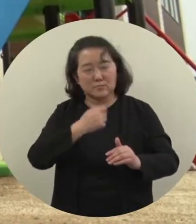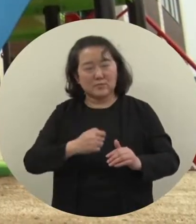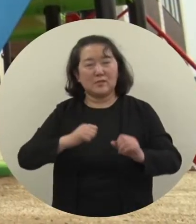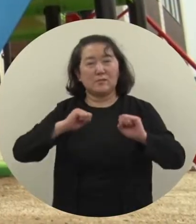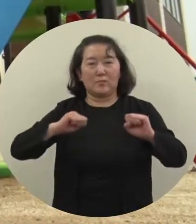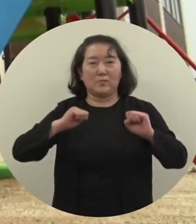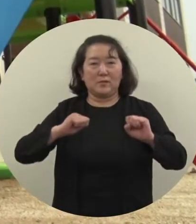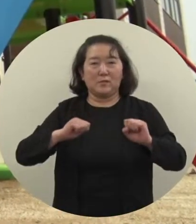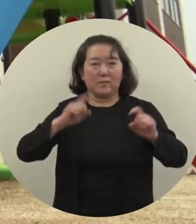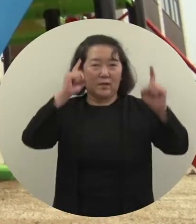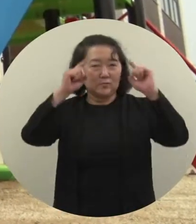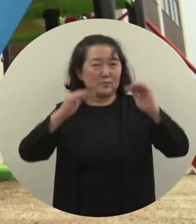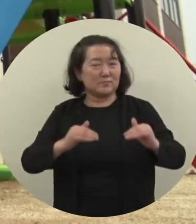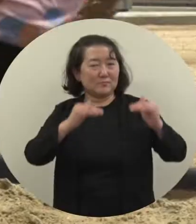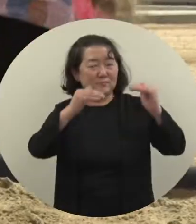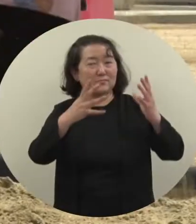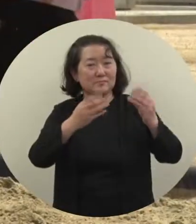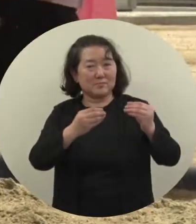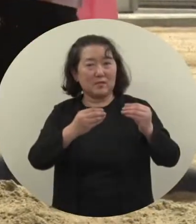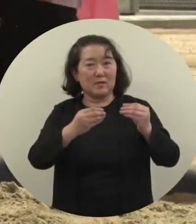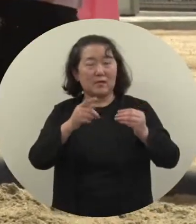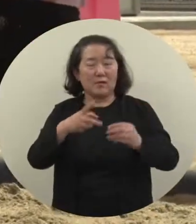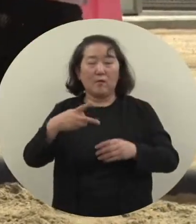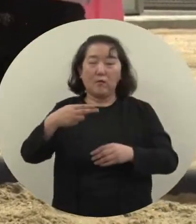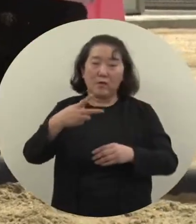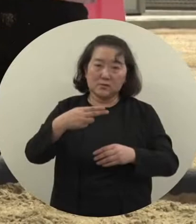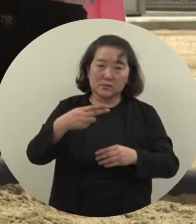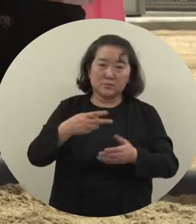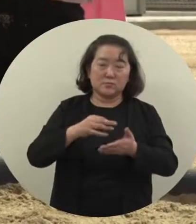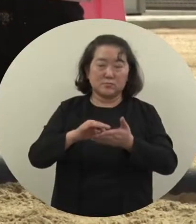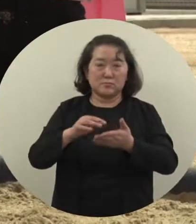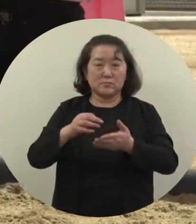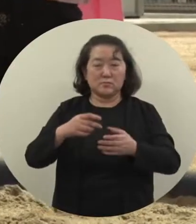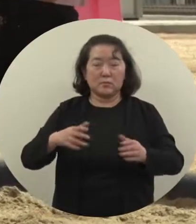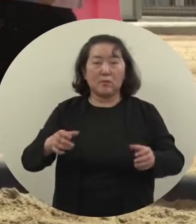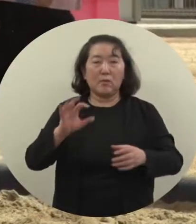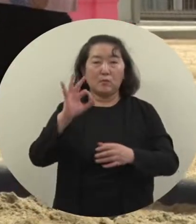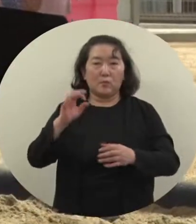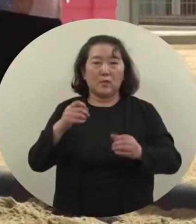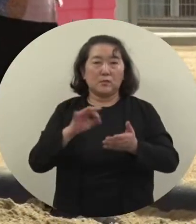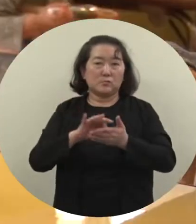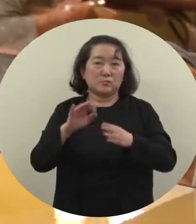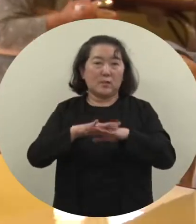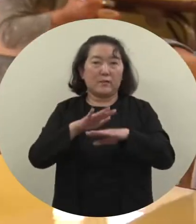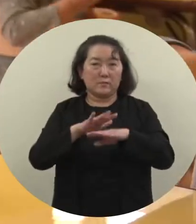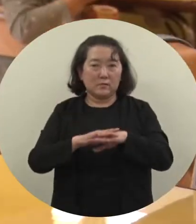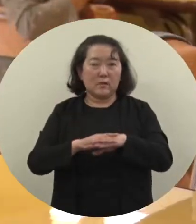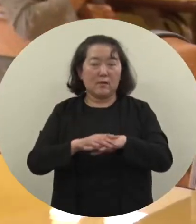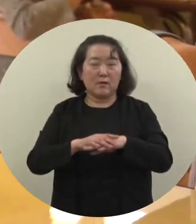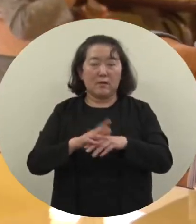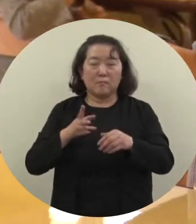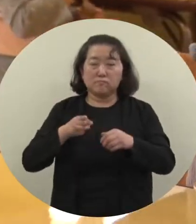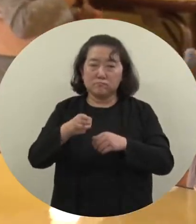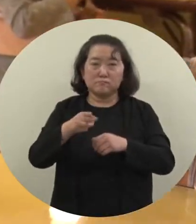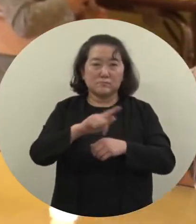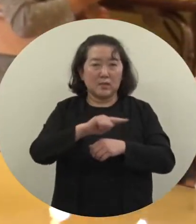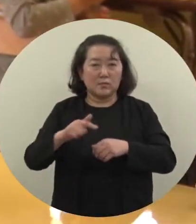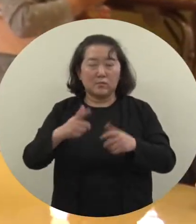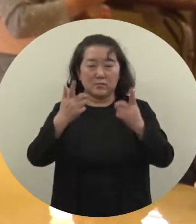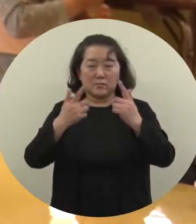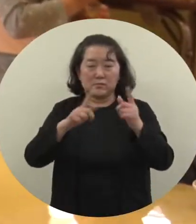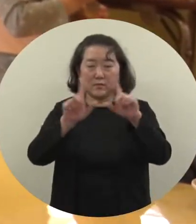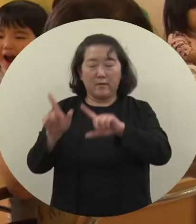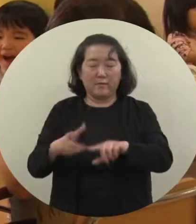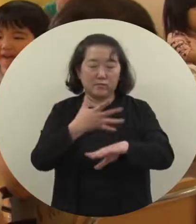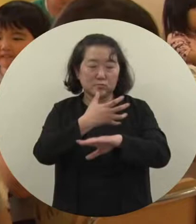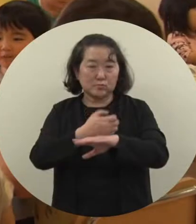のびのび遊んで大きくなりました。園では箸の持ち方やトイレトレーニング、ハサミの使い方など生活習慣